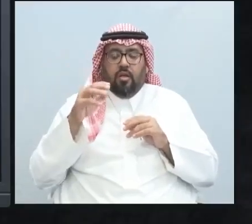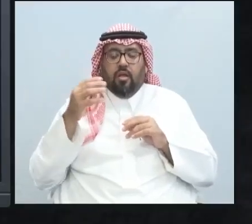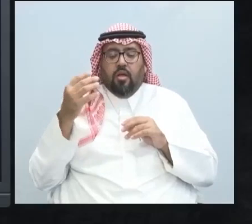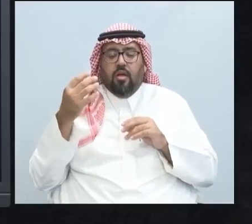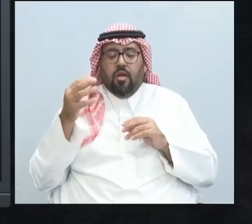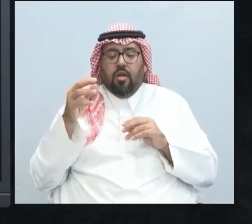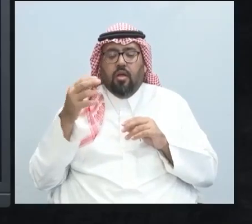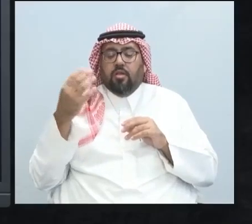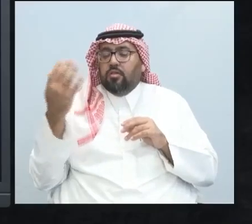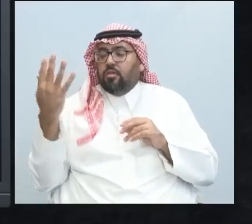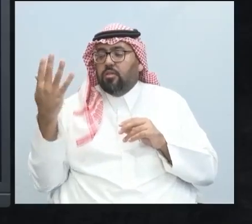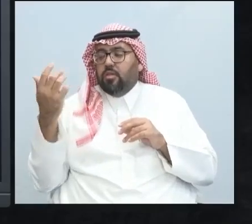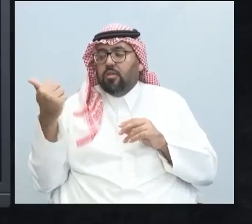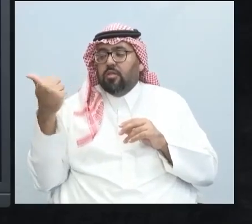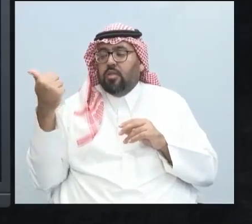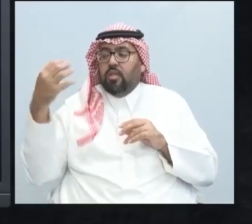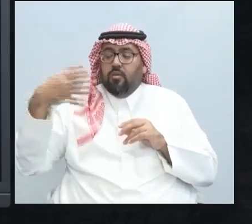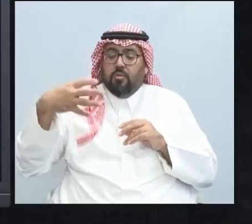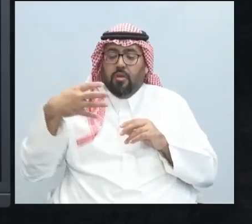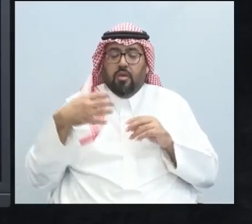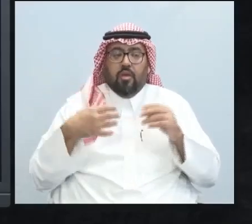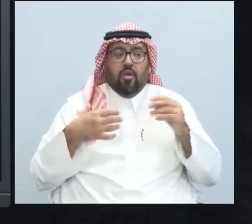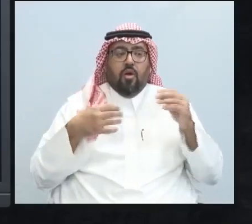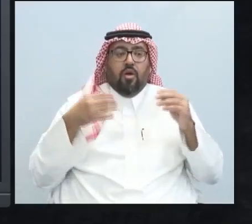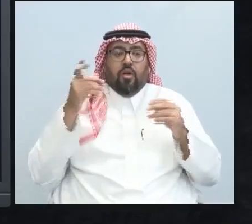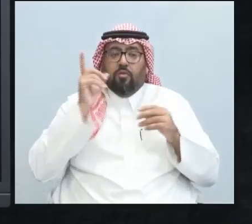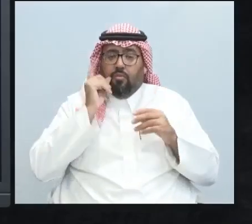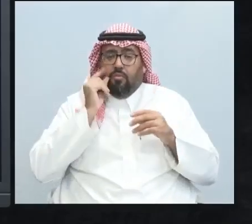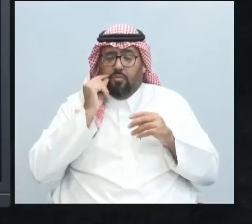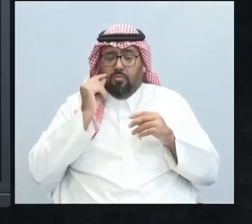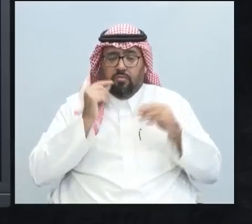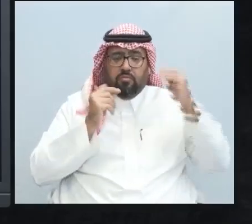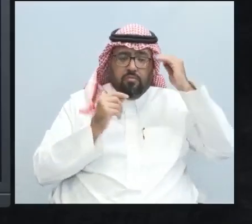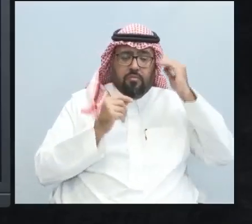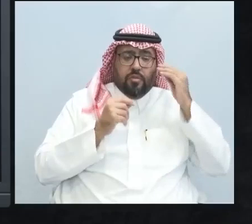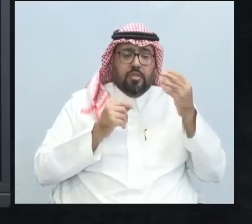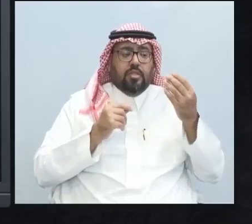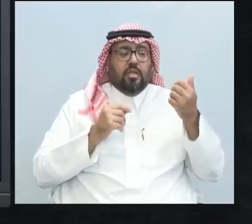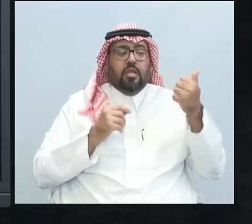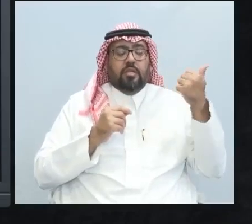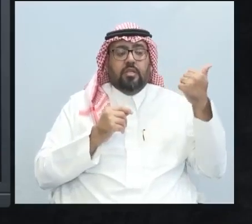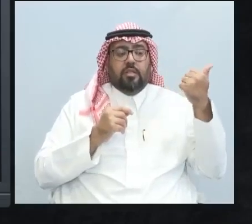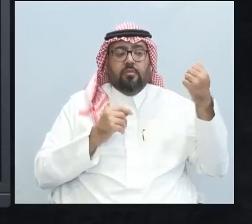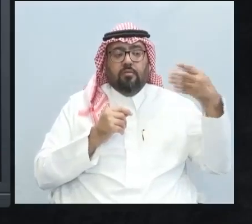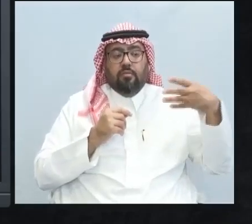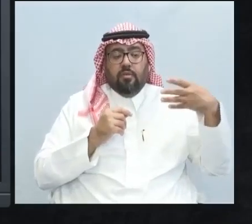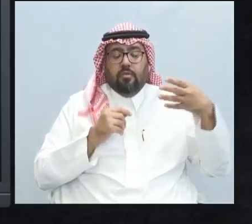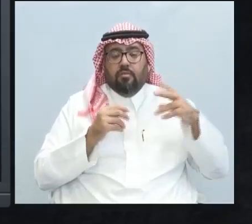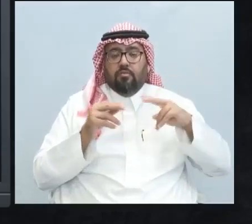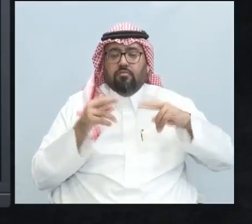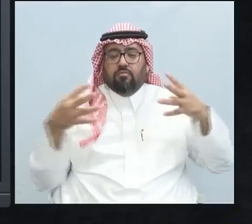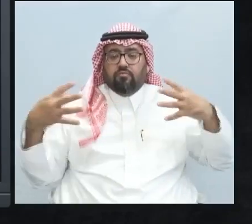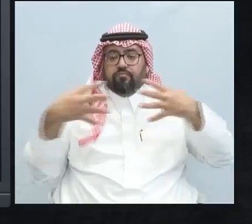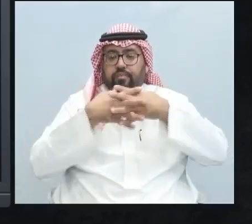والبويضه 46 سوف يكون ناتج هذا الالتقاء ناتج هذا الاخصاب 92 كروموسوم وهذا امر مختلف